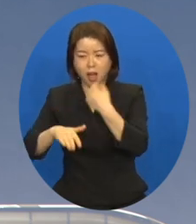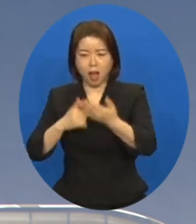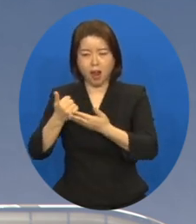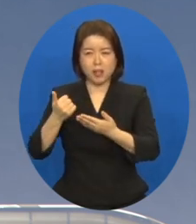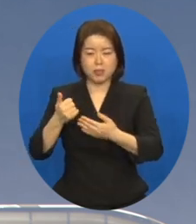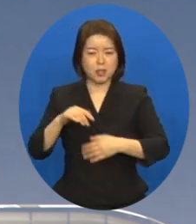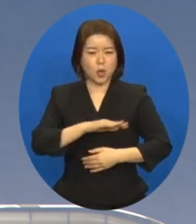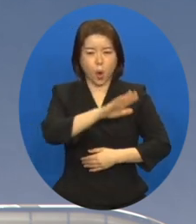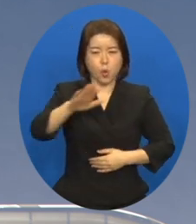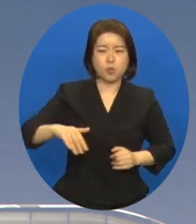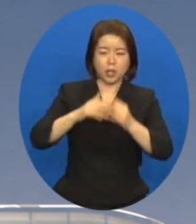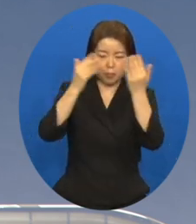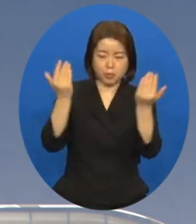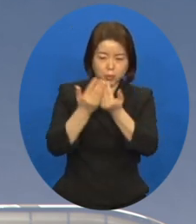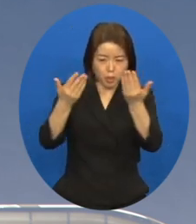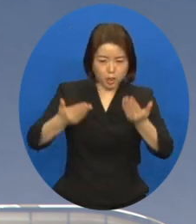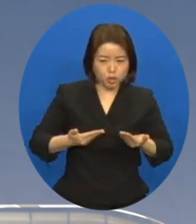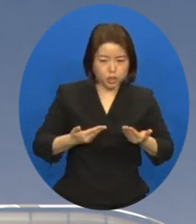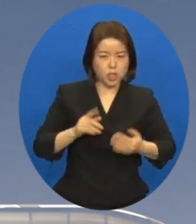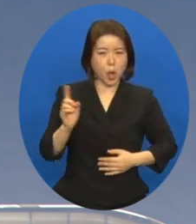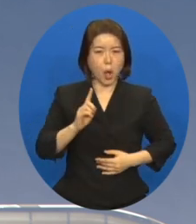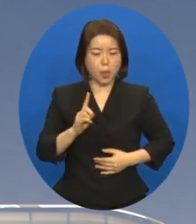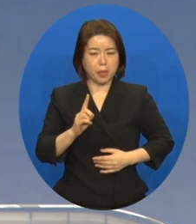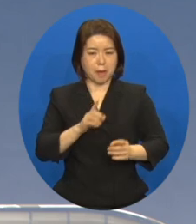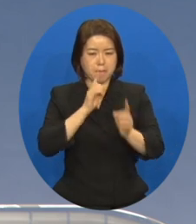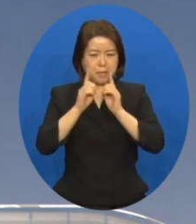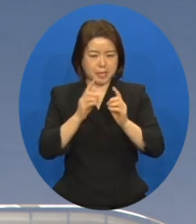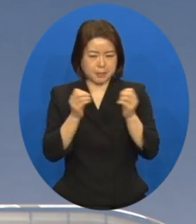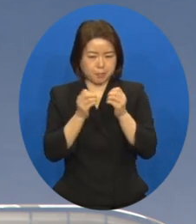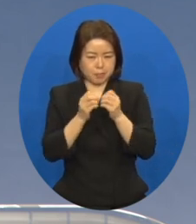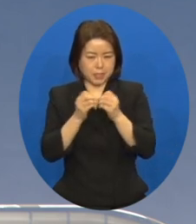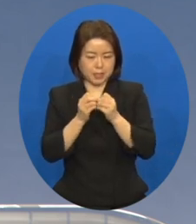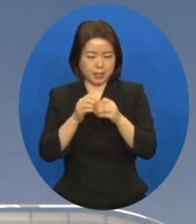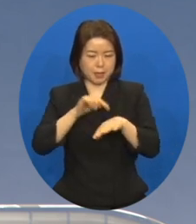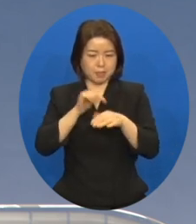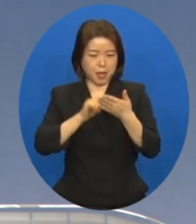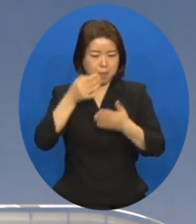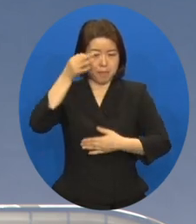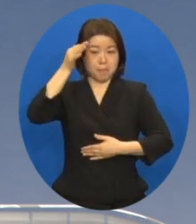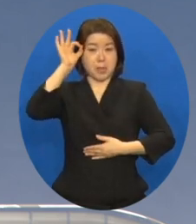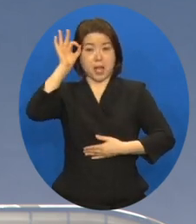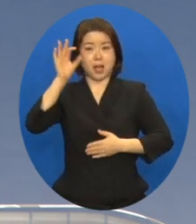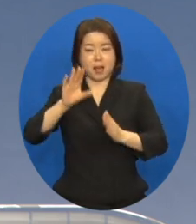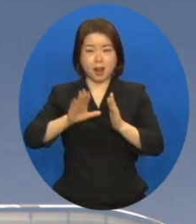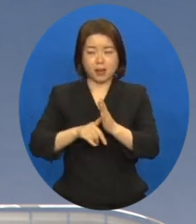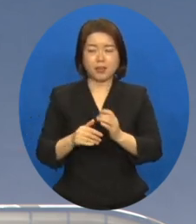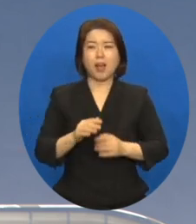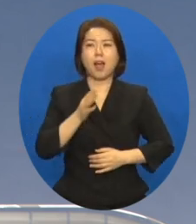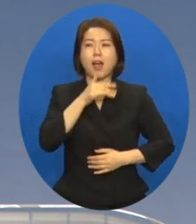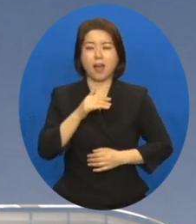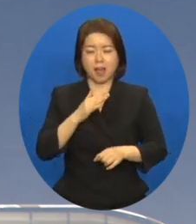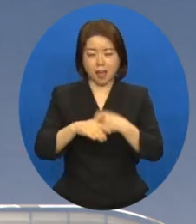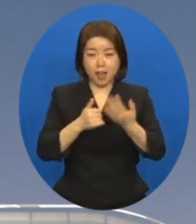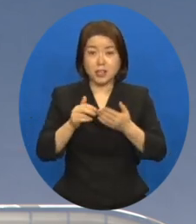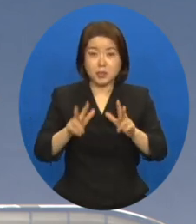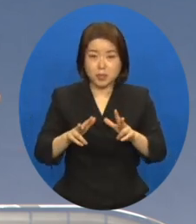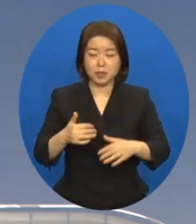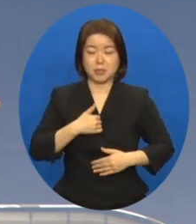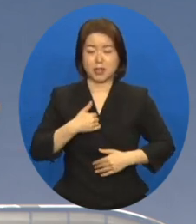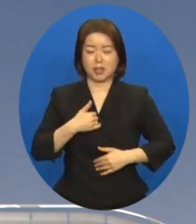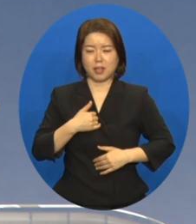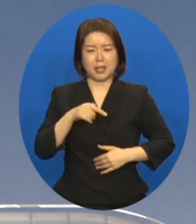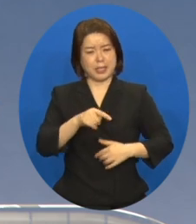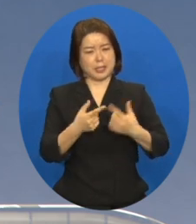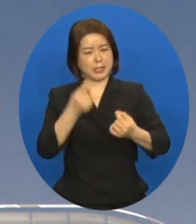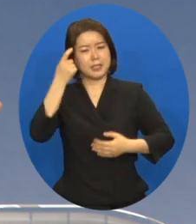우리 모두에게 주시려는 어떤 메시지가 마음에 깨달아졌을 때 하나님이 지금 제게 이런 말씀을